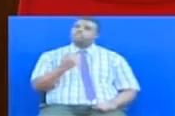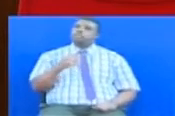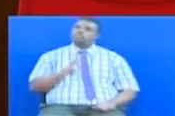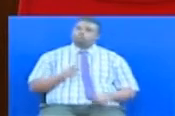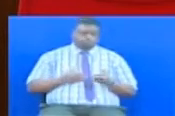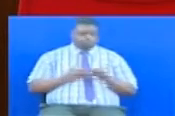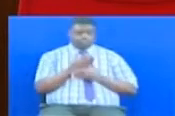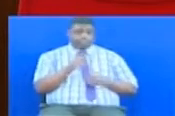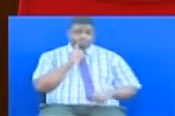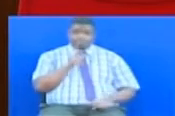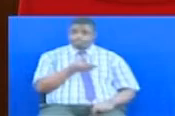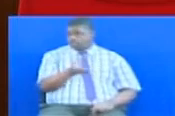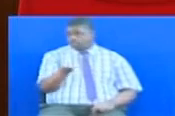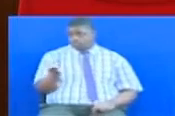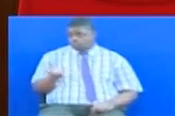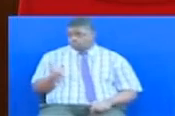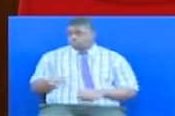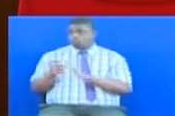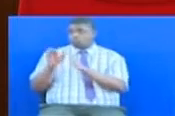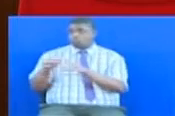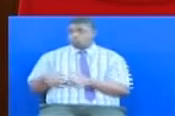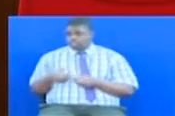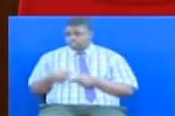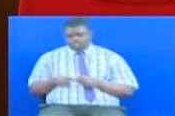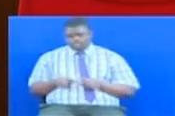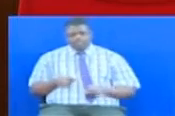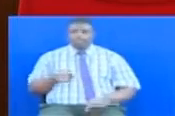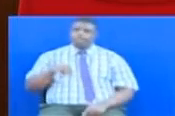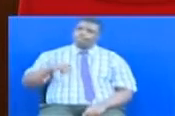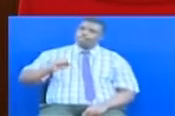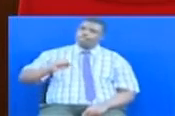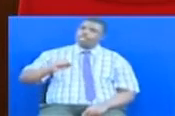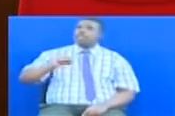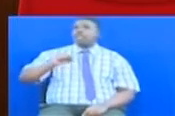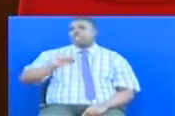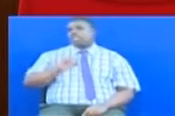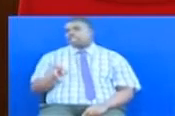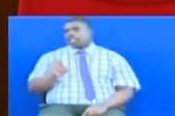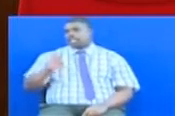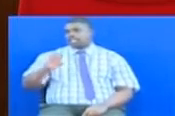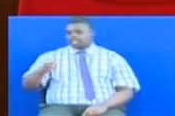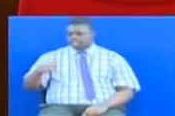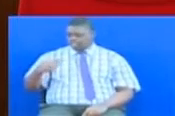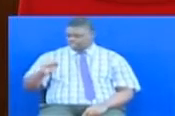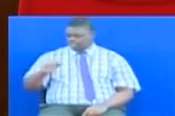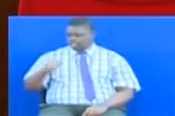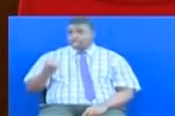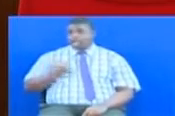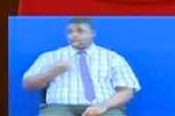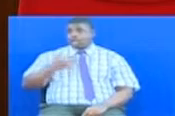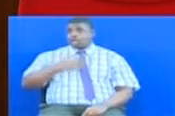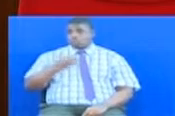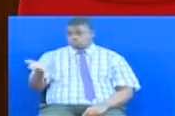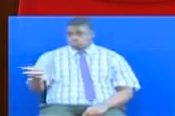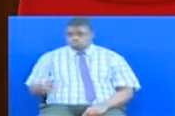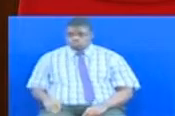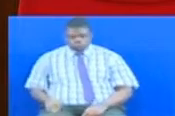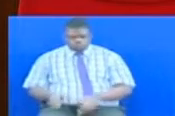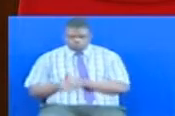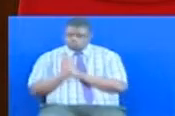hawa wabunge, Mheshimiwa Rusi Mayenga hapa na dada yangu Aza. Kwa hiyo nawashukuru sana